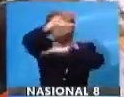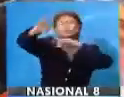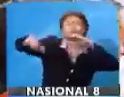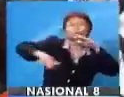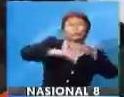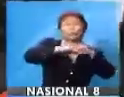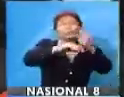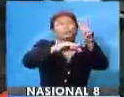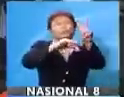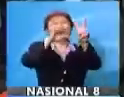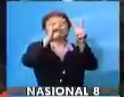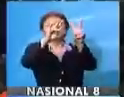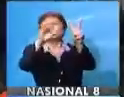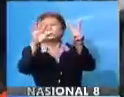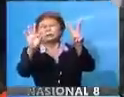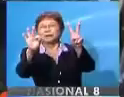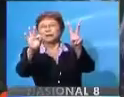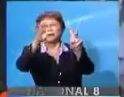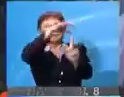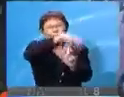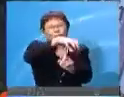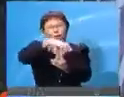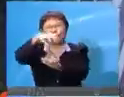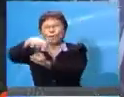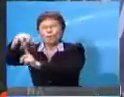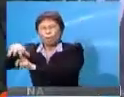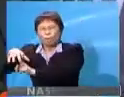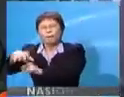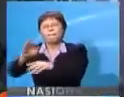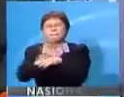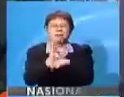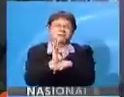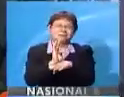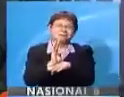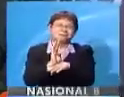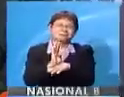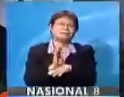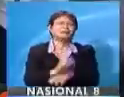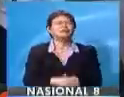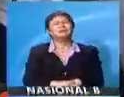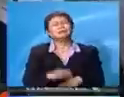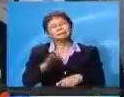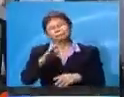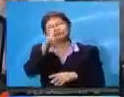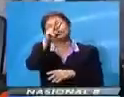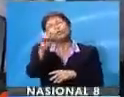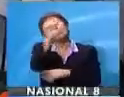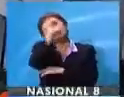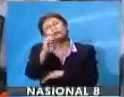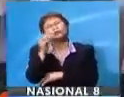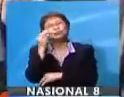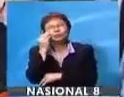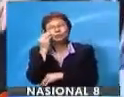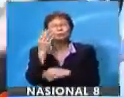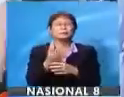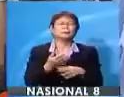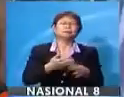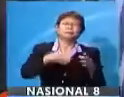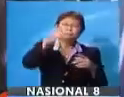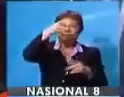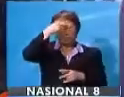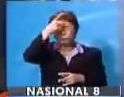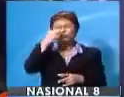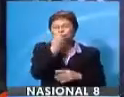keseluruhan 279 penyewa premis perniagaan. Menurut Perdana Menteri, beliau yang sempat beramah mesra dengan peniaga